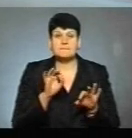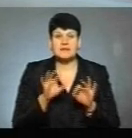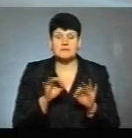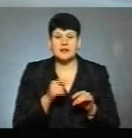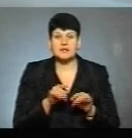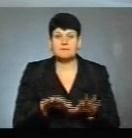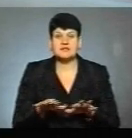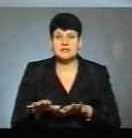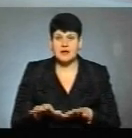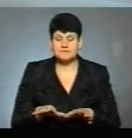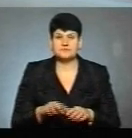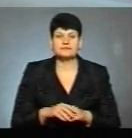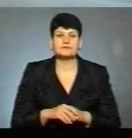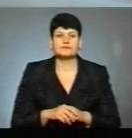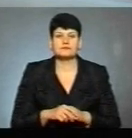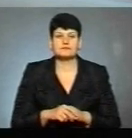місця і